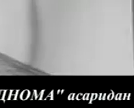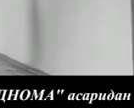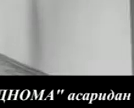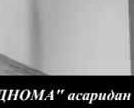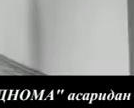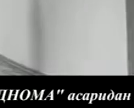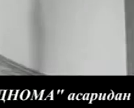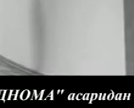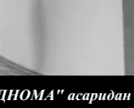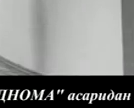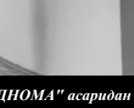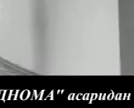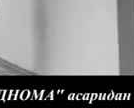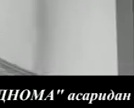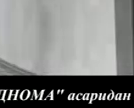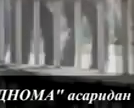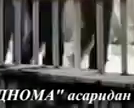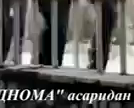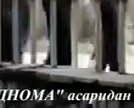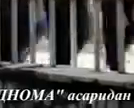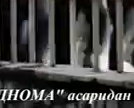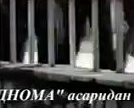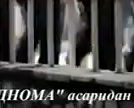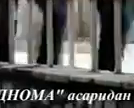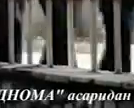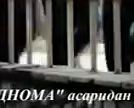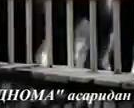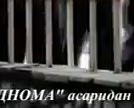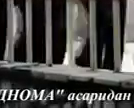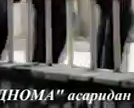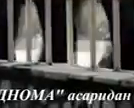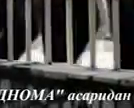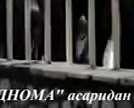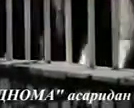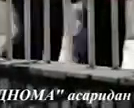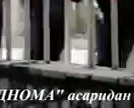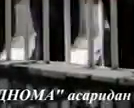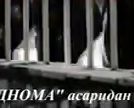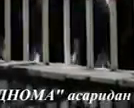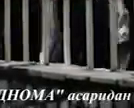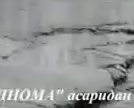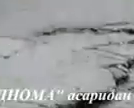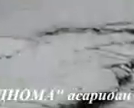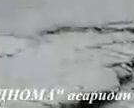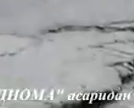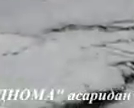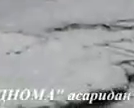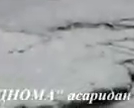ahllarini ardoqlash mayli tamoman so'nadi. Oxir-oqibat bu jamiyat tanazzulga yuz